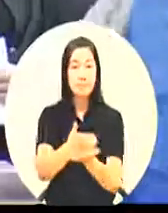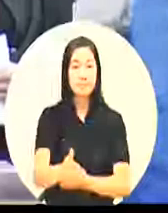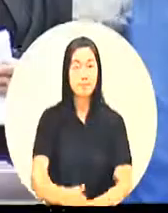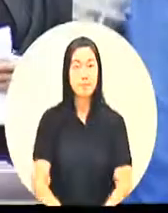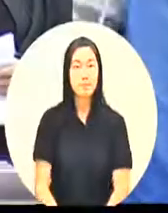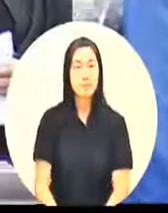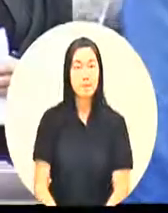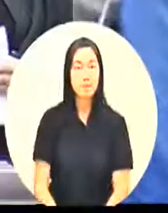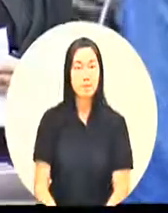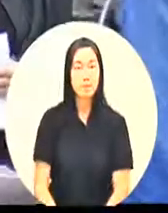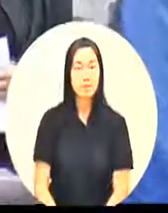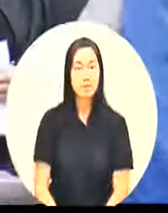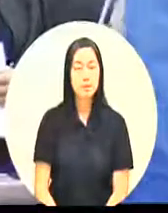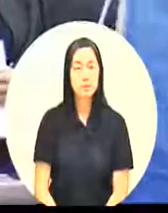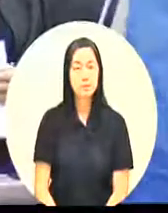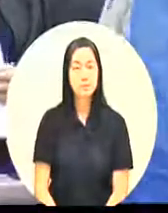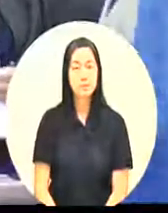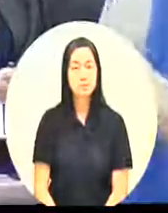那这个水利局